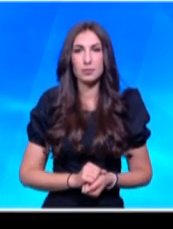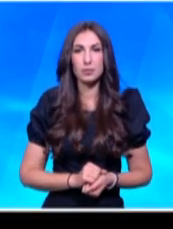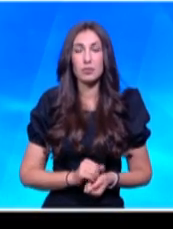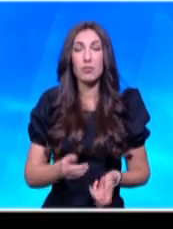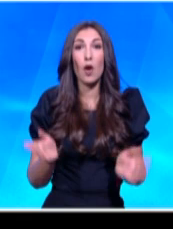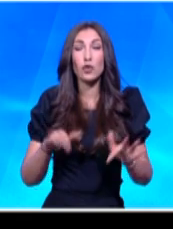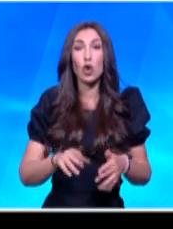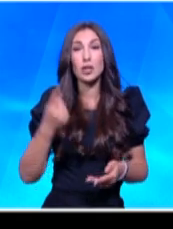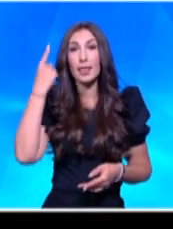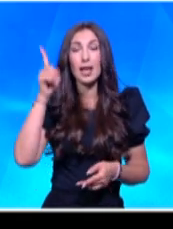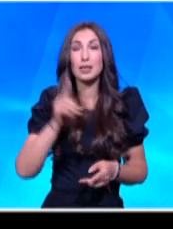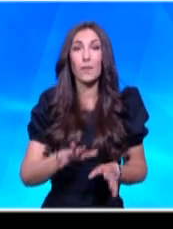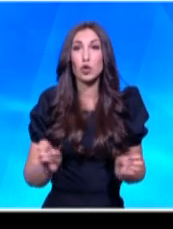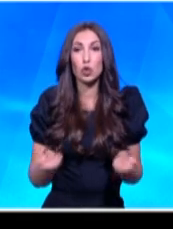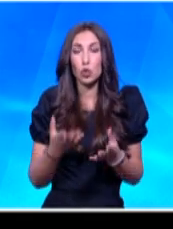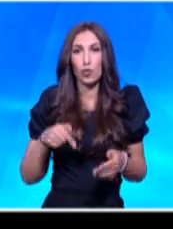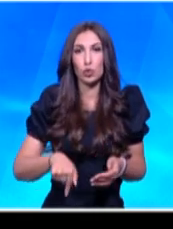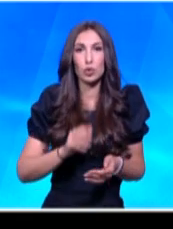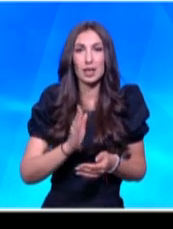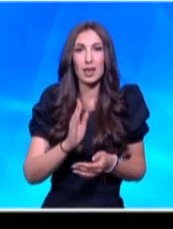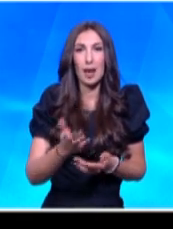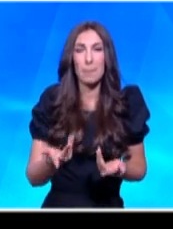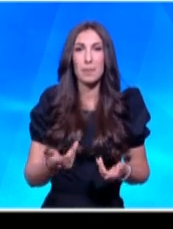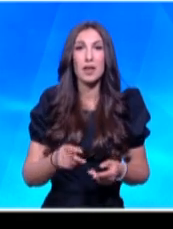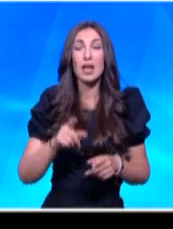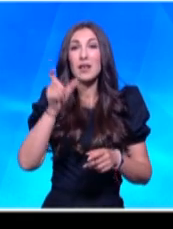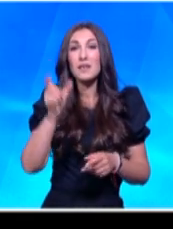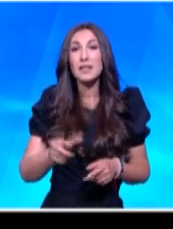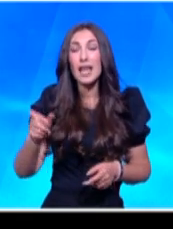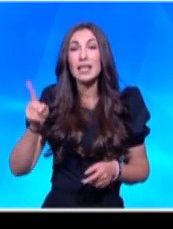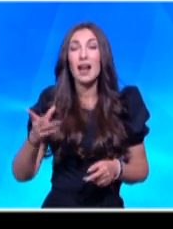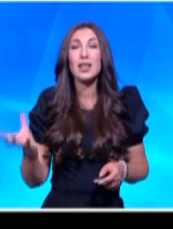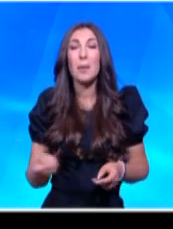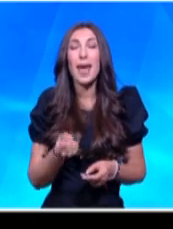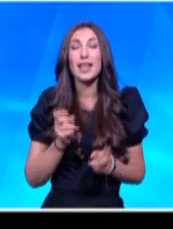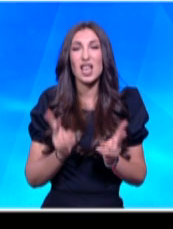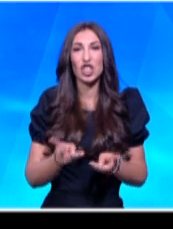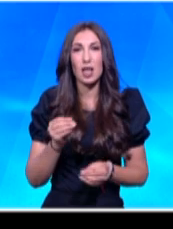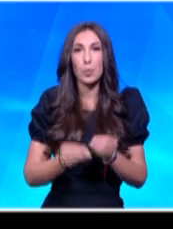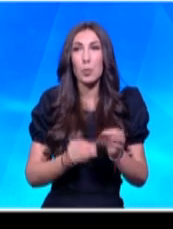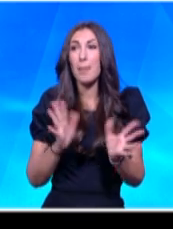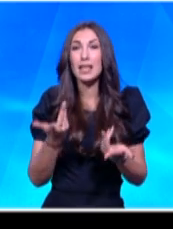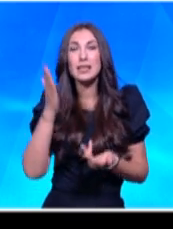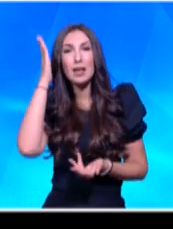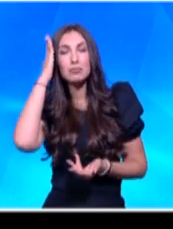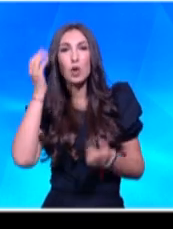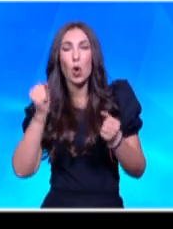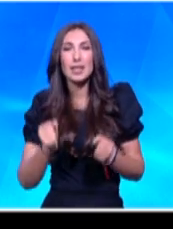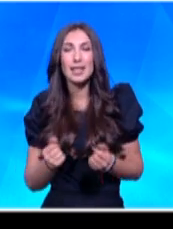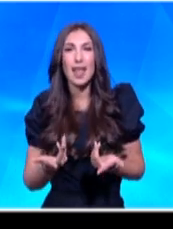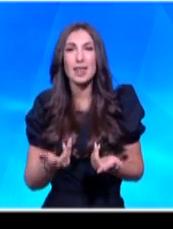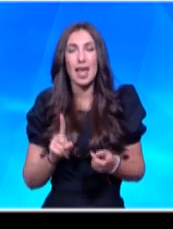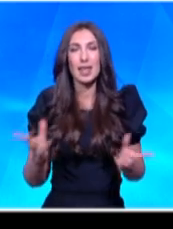все още не знам какво ще се случва тук натам. Всеки трябва да намери решение на проблема и къде да отседне или съответно да се спаси. Но лошото